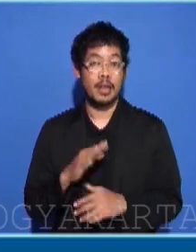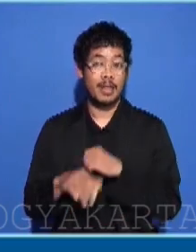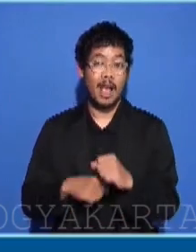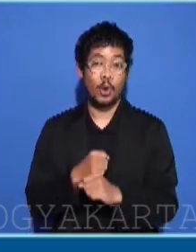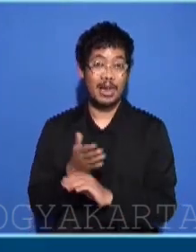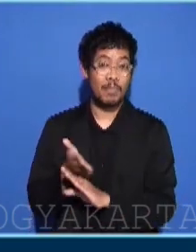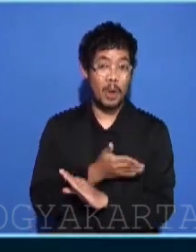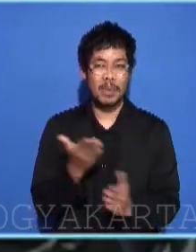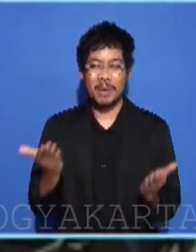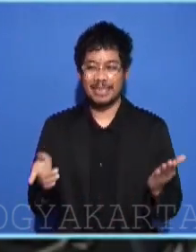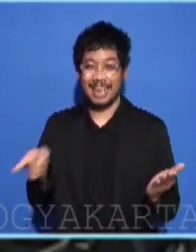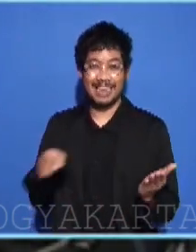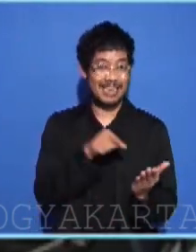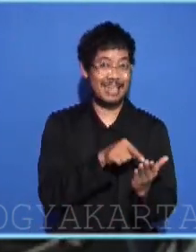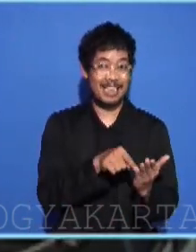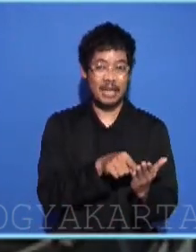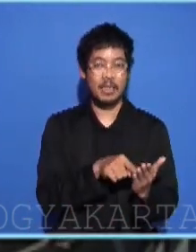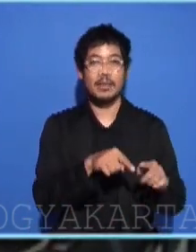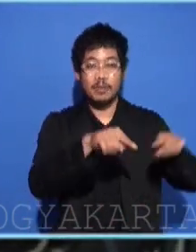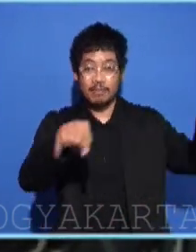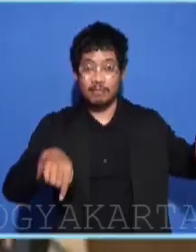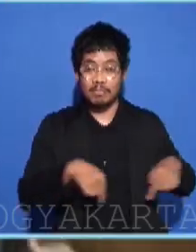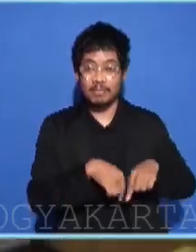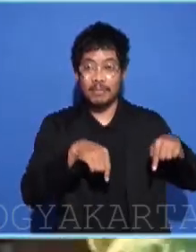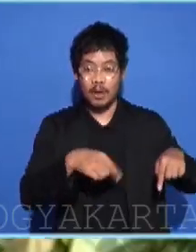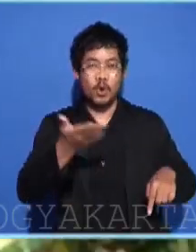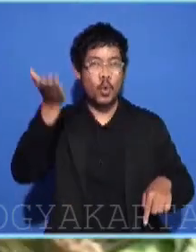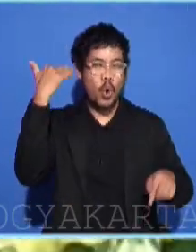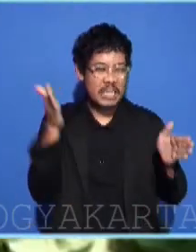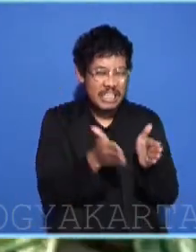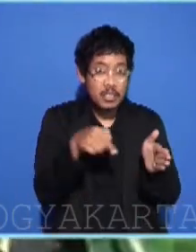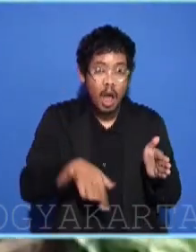jalaran lahan ingkang dipun tanamin soto namung sekedhik mboten kados taun kapengker.